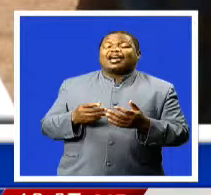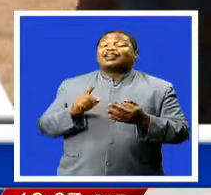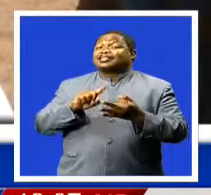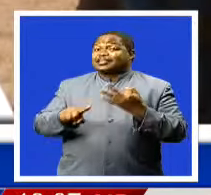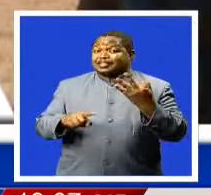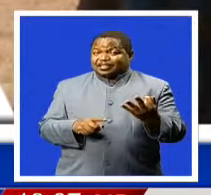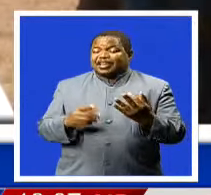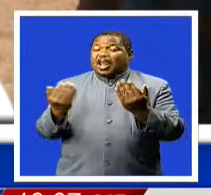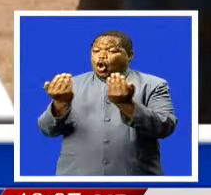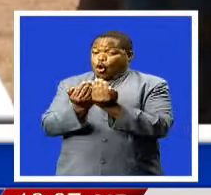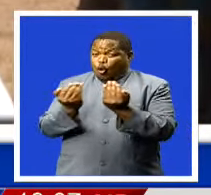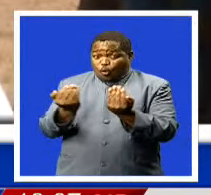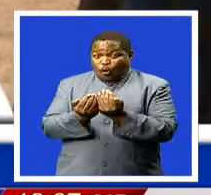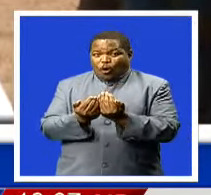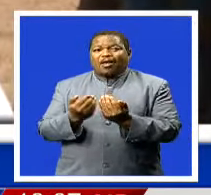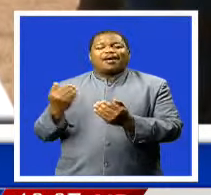lapha